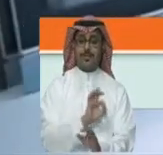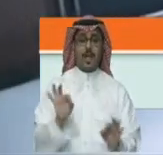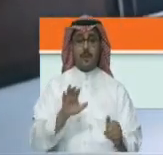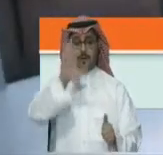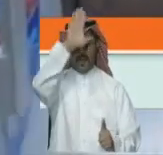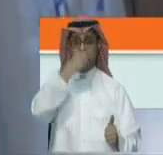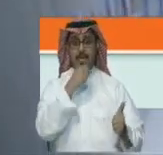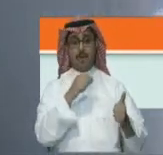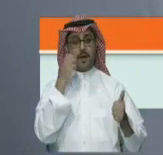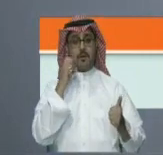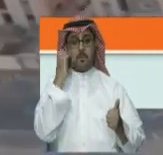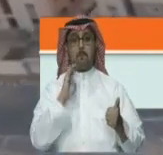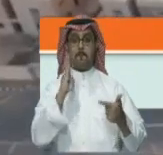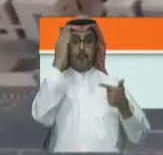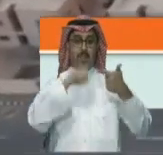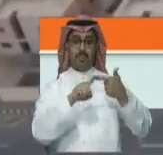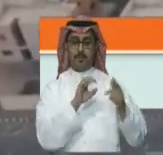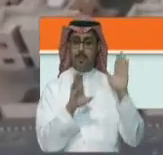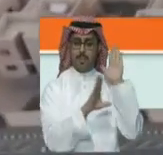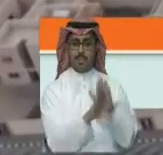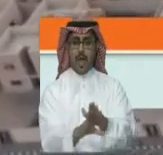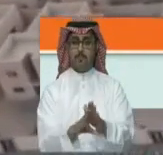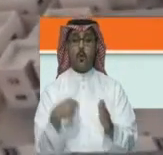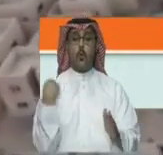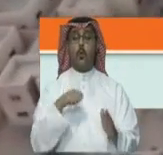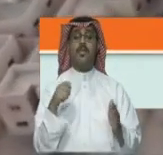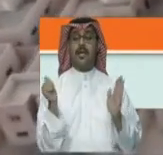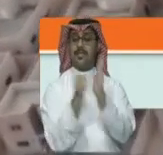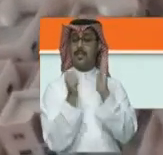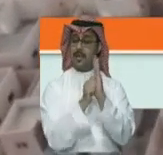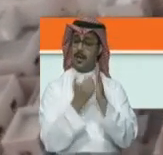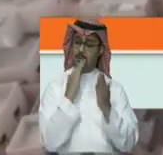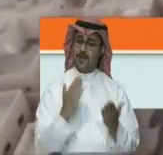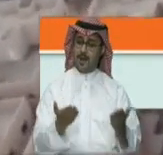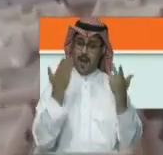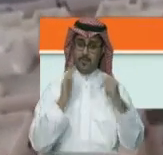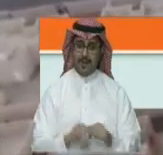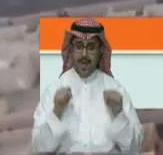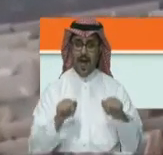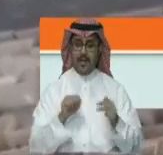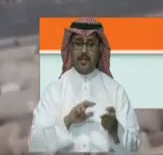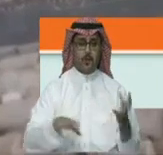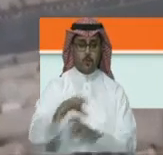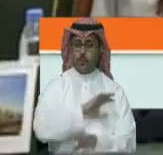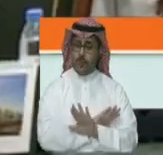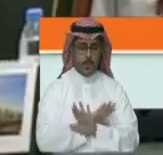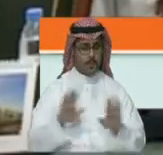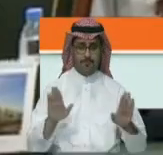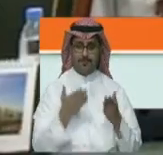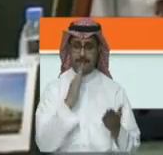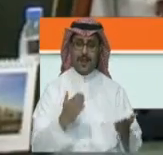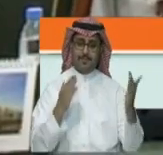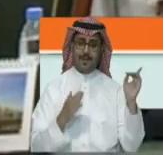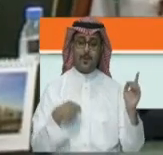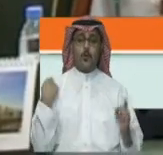عبد العزيز، ووفقا لرؤية ولي العهد وحرصه على إيجاد الحلول الجذرية لمشكلة الإسكان في المملكة. وقد